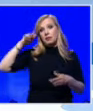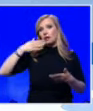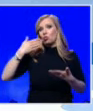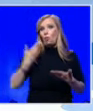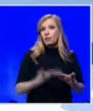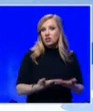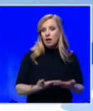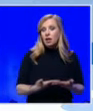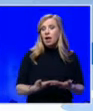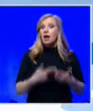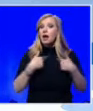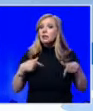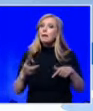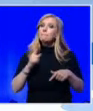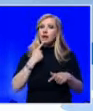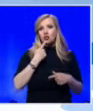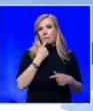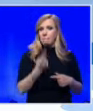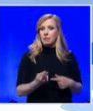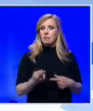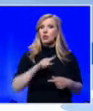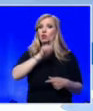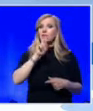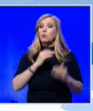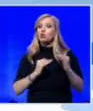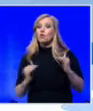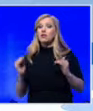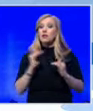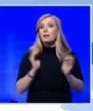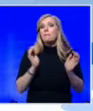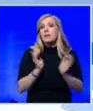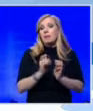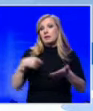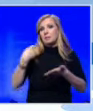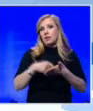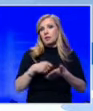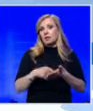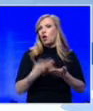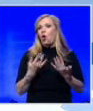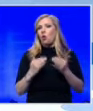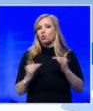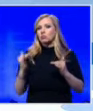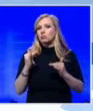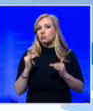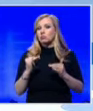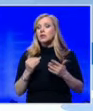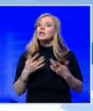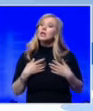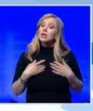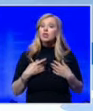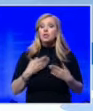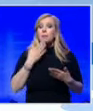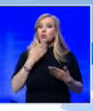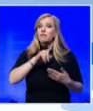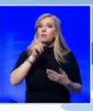си. Така че ние отново ще поставим този въпрос за увеличаването на минималната работна заплата. Ще поставим въпроса, разбира се, и за реформа на